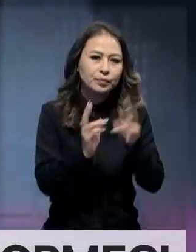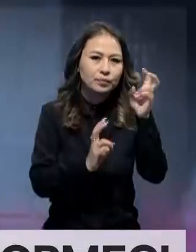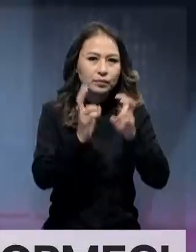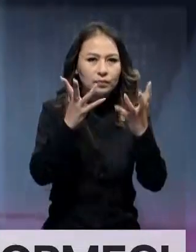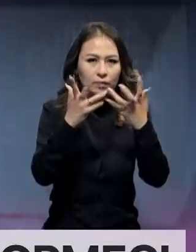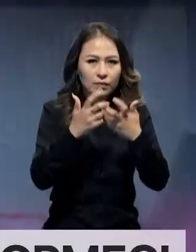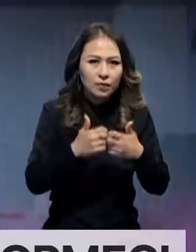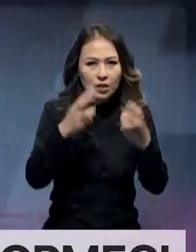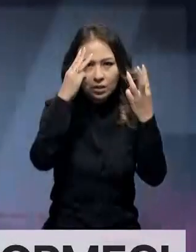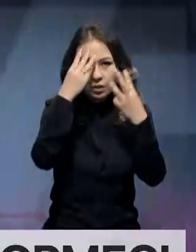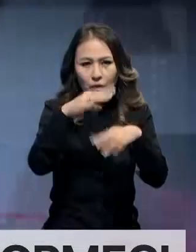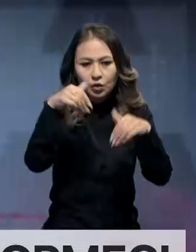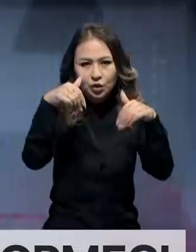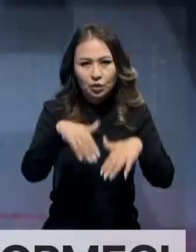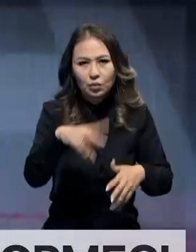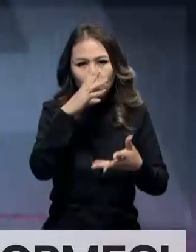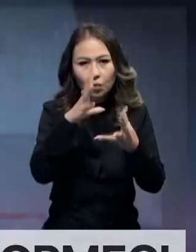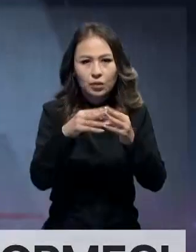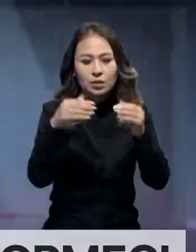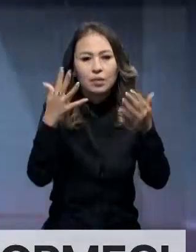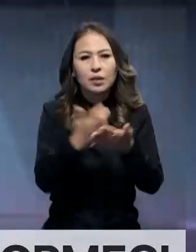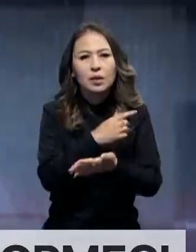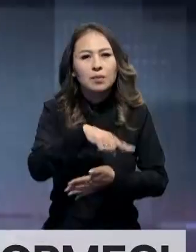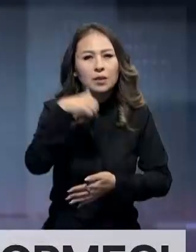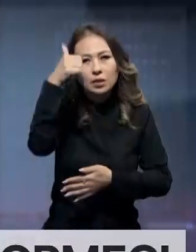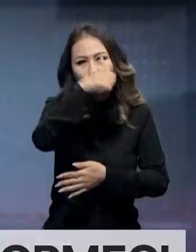сондай-ақ өндірісті автоматтандырудың заманауи шешімдері